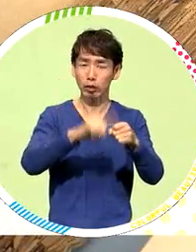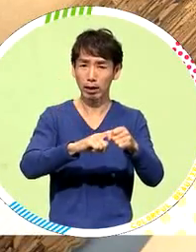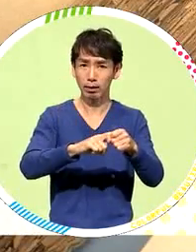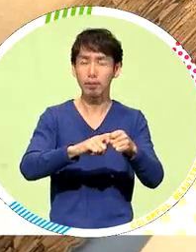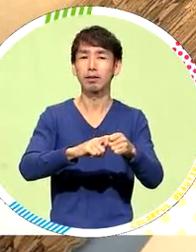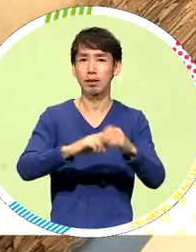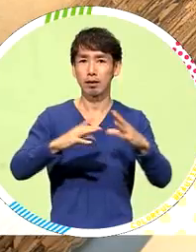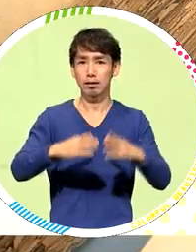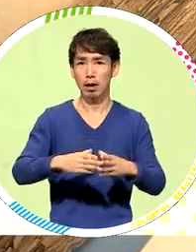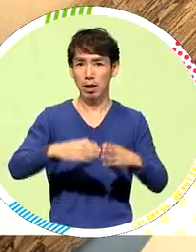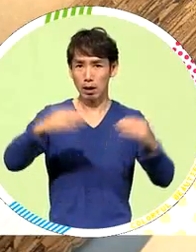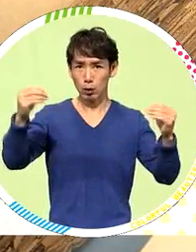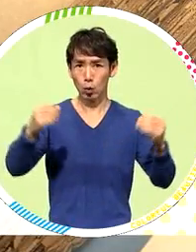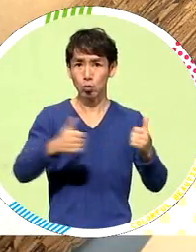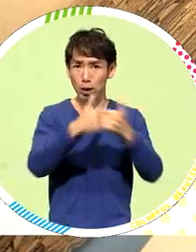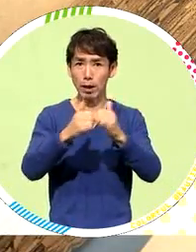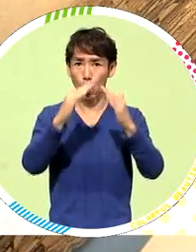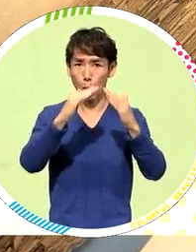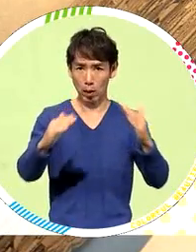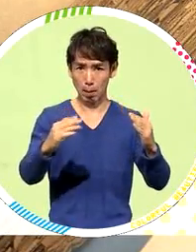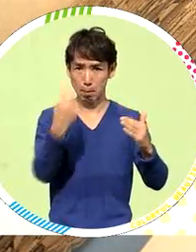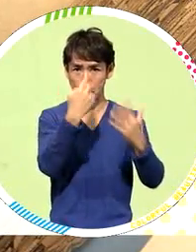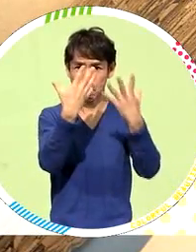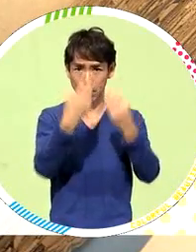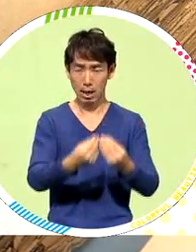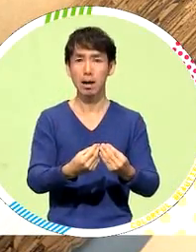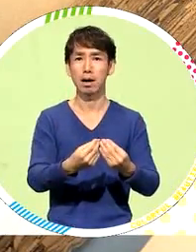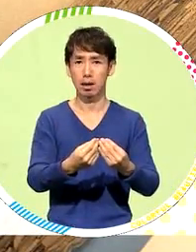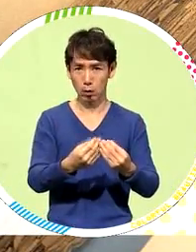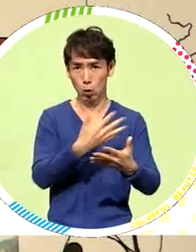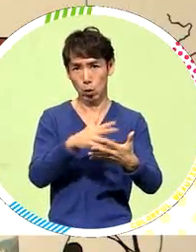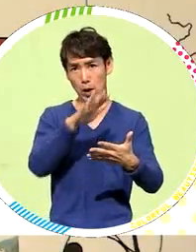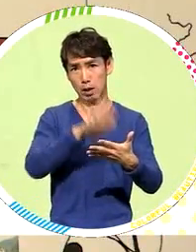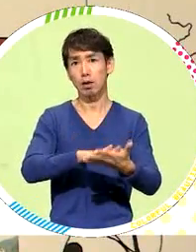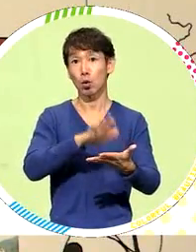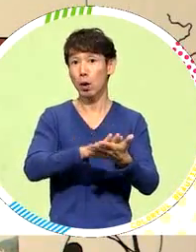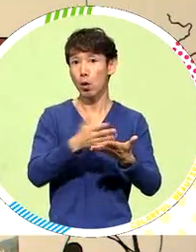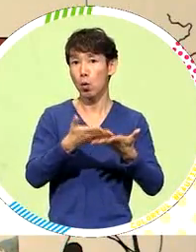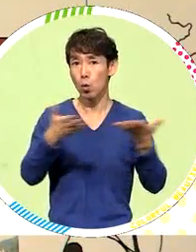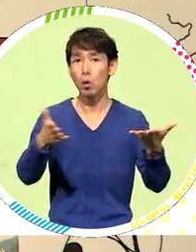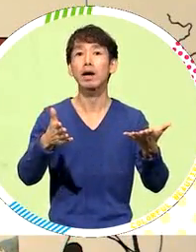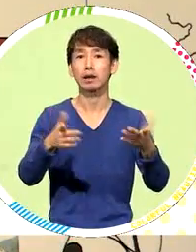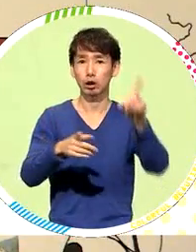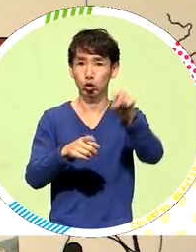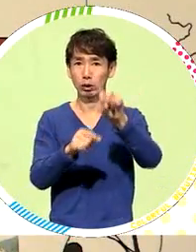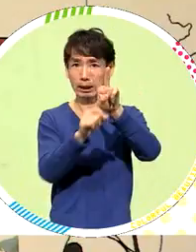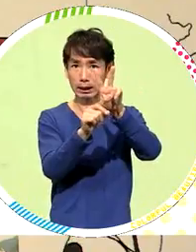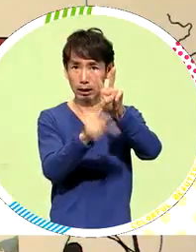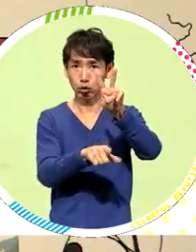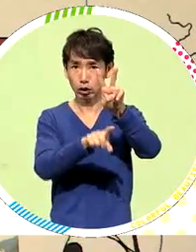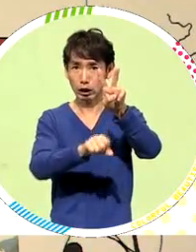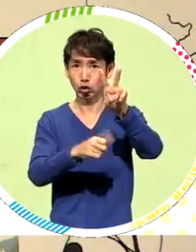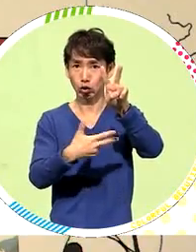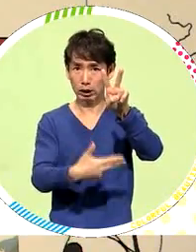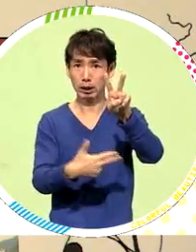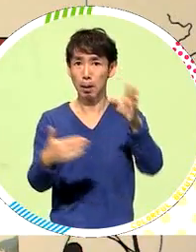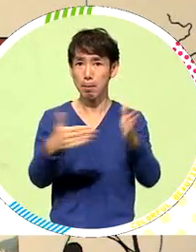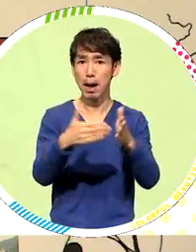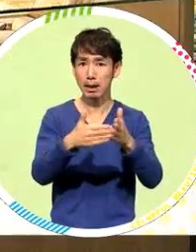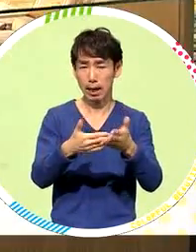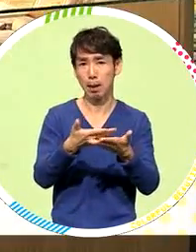調査した調査票というのがあるんですけれどもそれをあの今回公開しまして12月の27日まで行なっておりますの